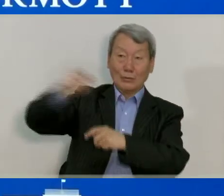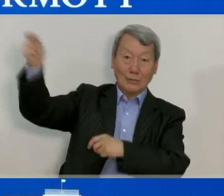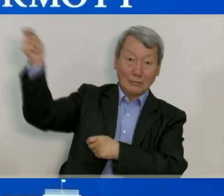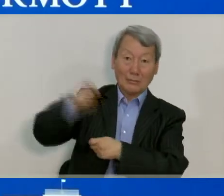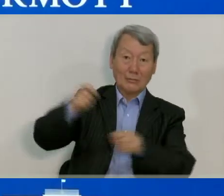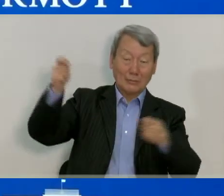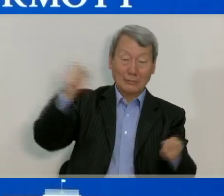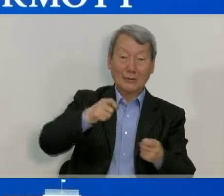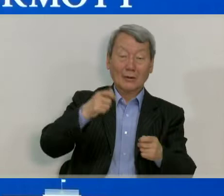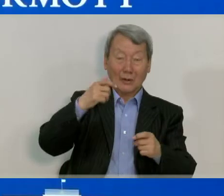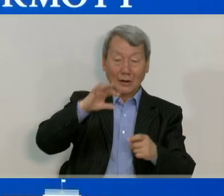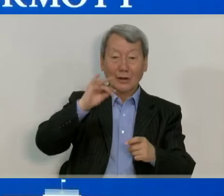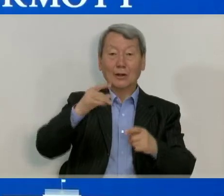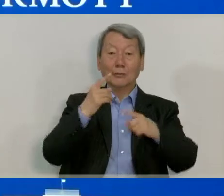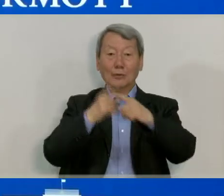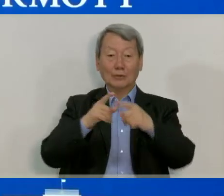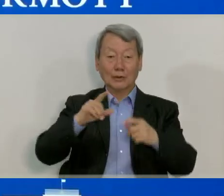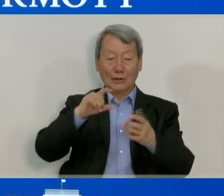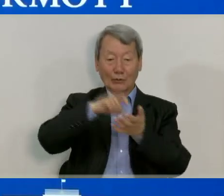наличии вот бытового